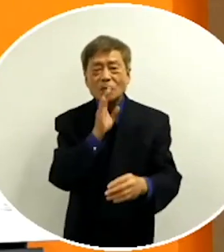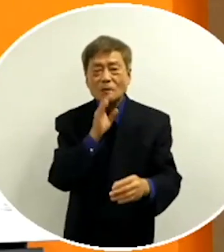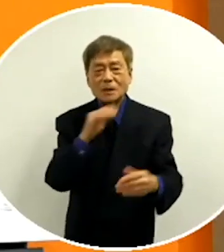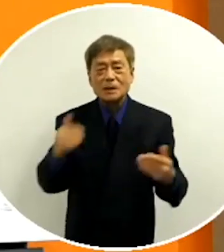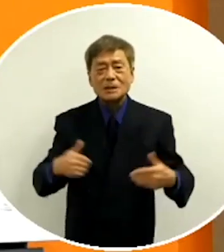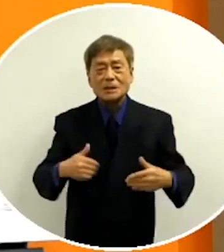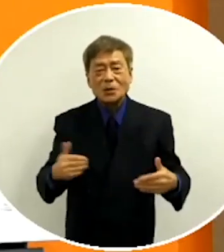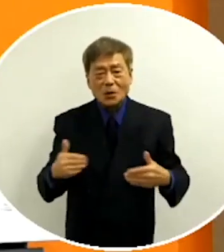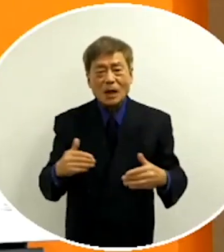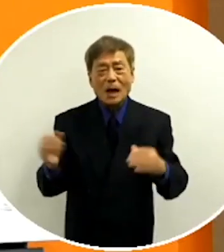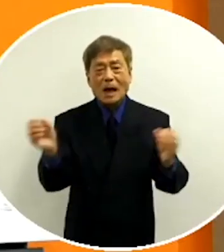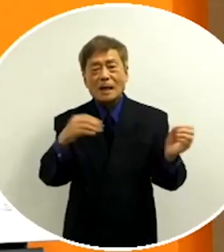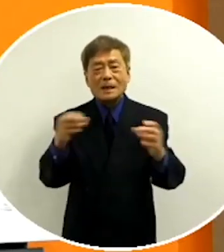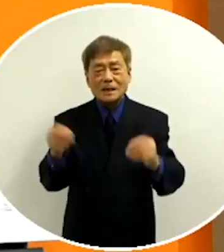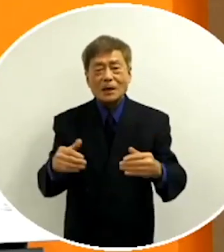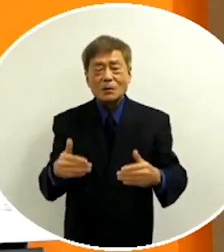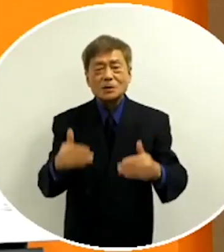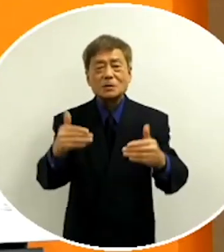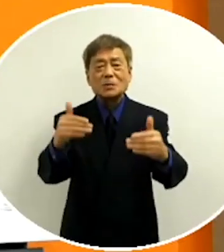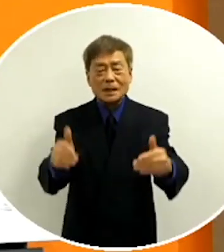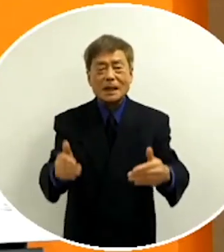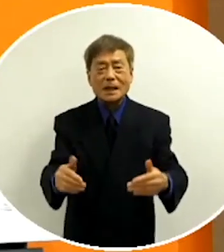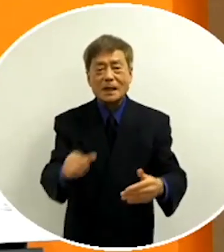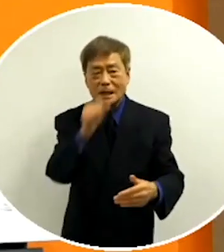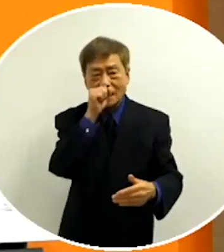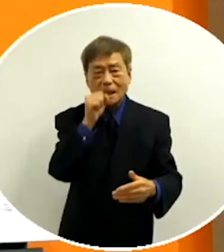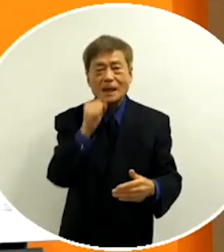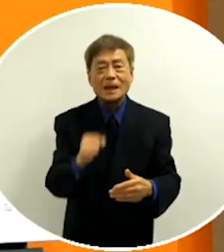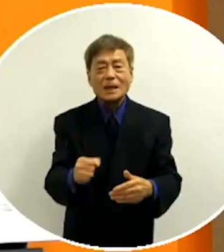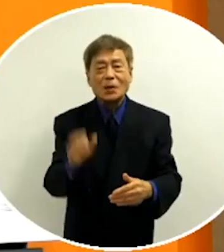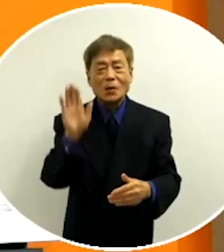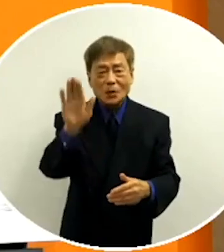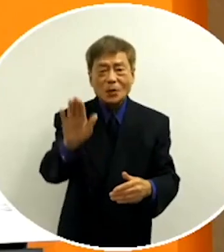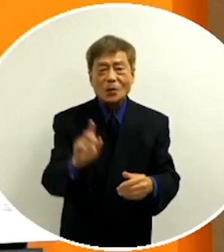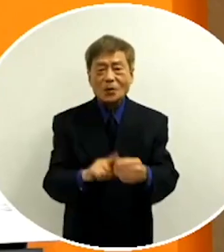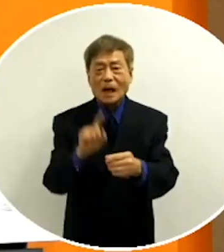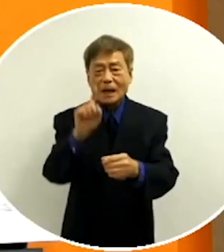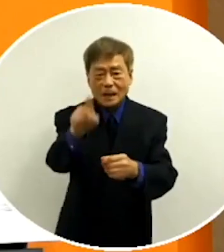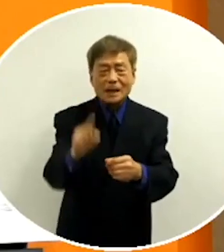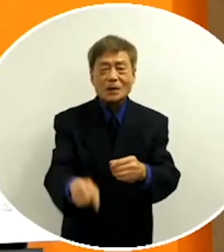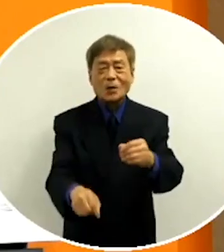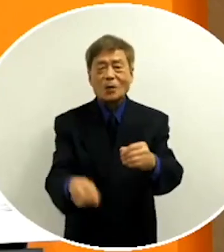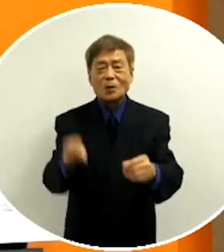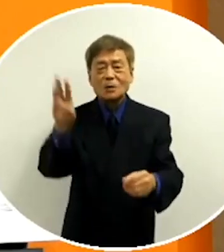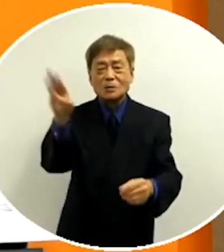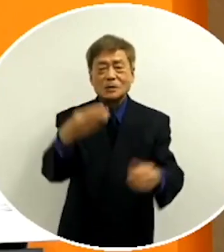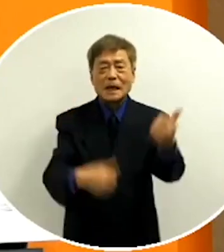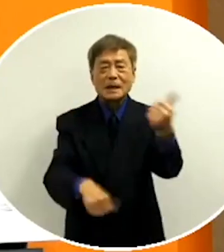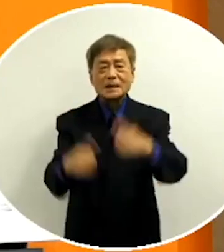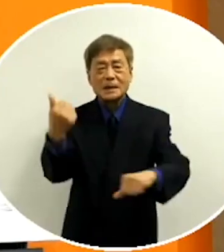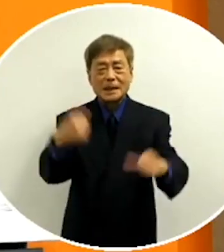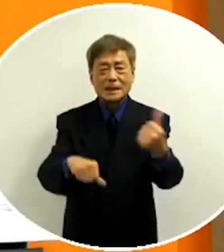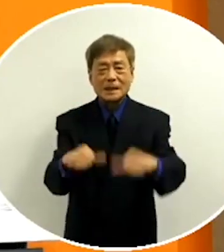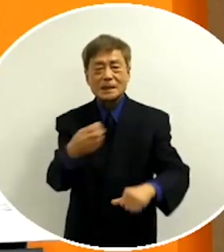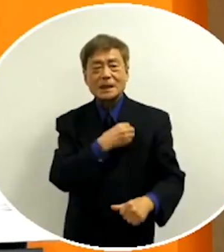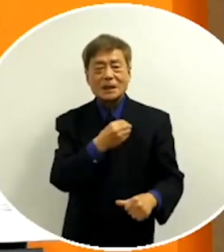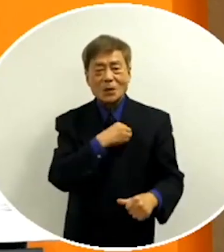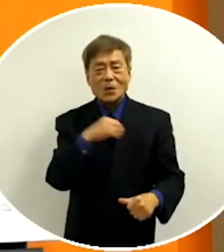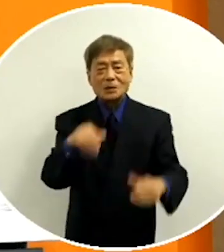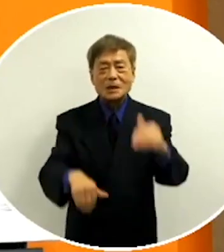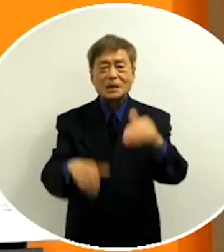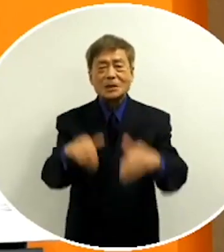政策体系を掲げて参議院選挙に臨みそして皆様にこれは